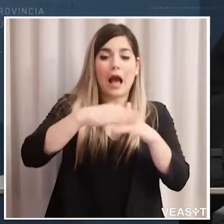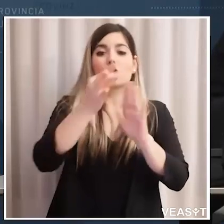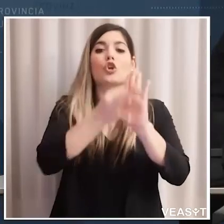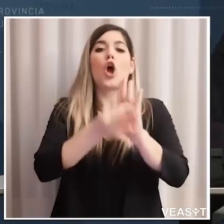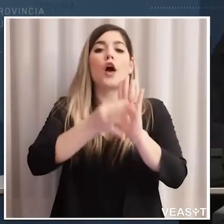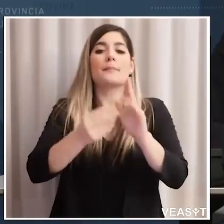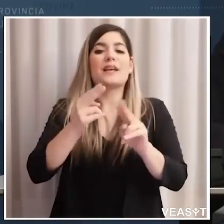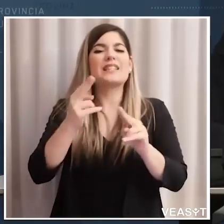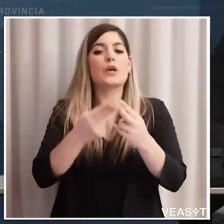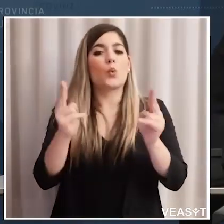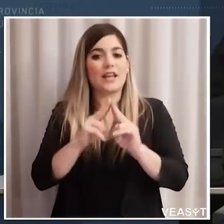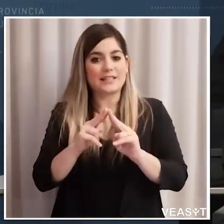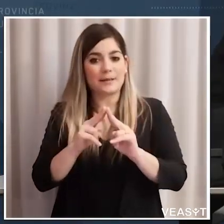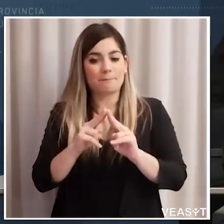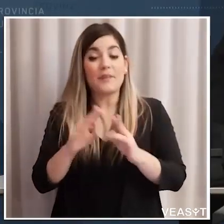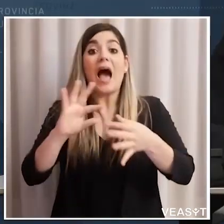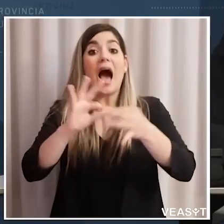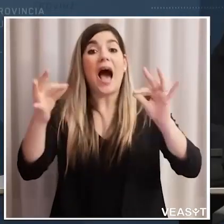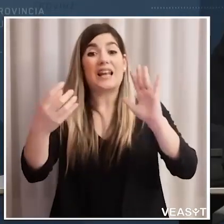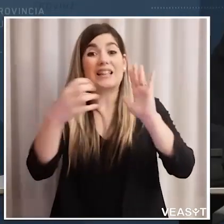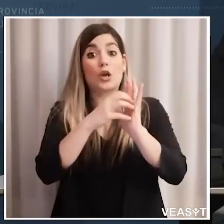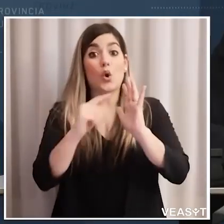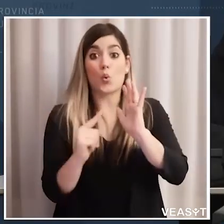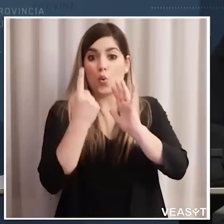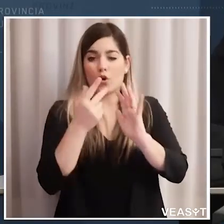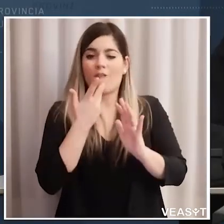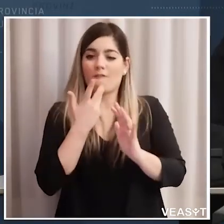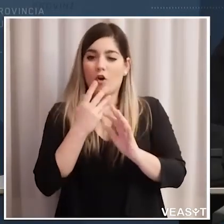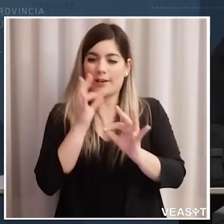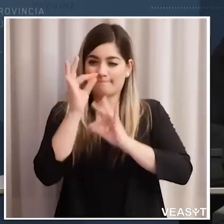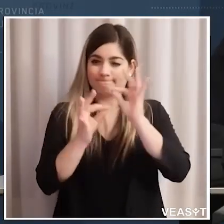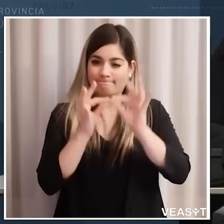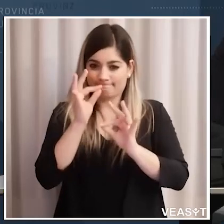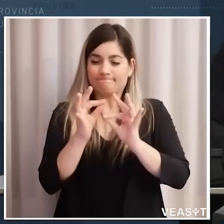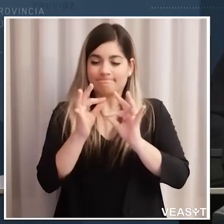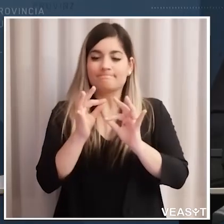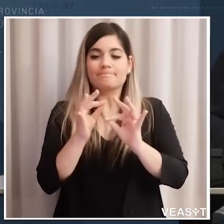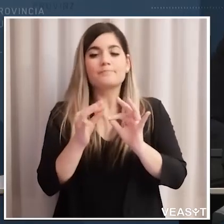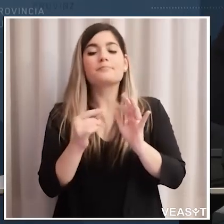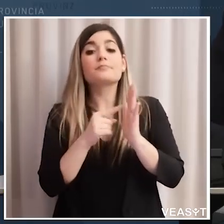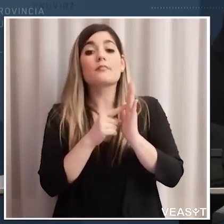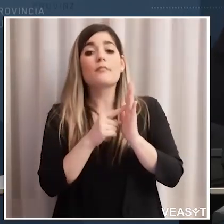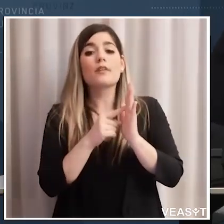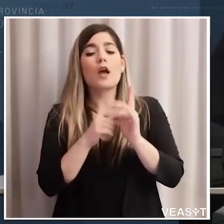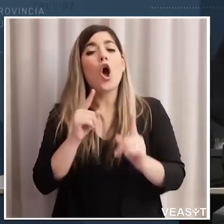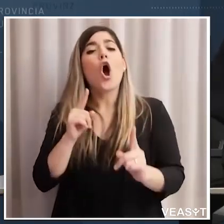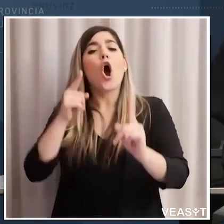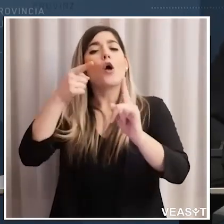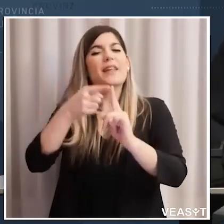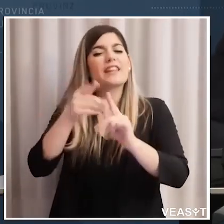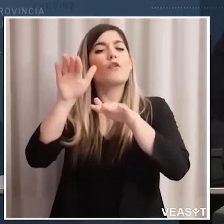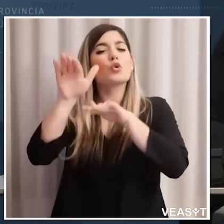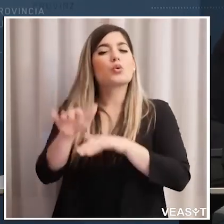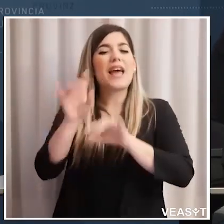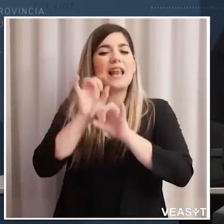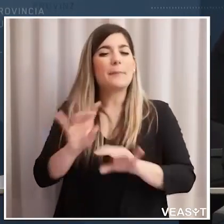solo il primo articolo che fa capire anche il perché stiamo facendo questo disegno di legge. Al fine di contemperare la